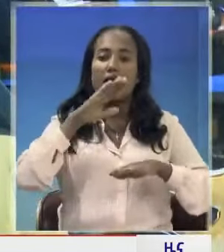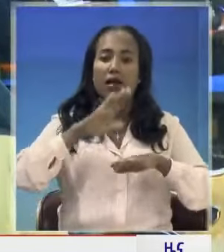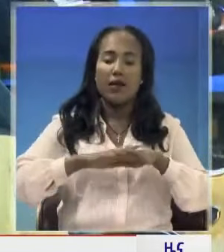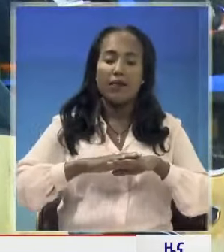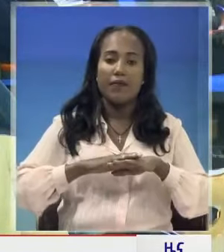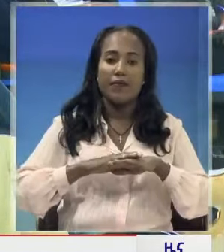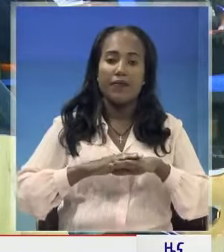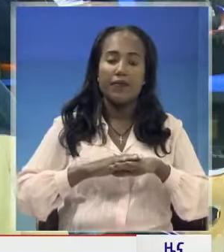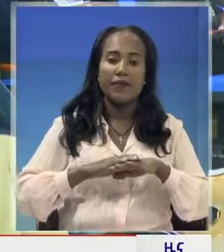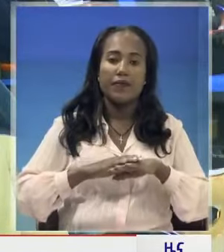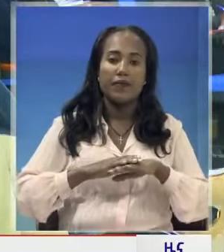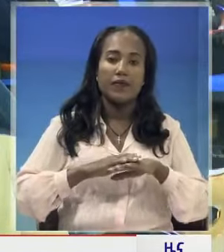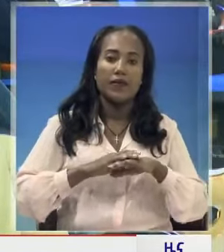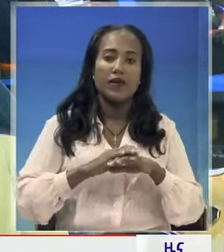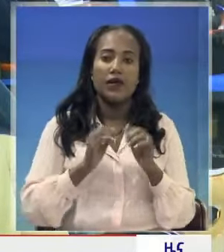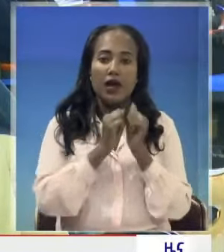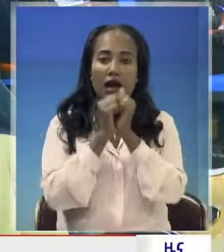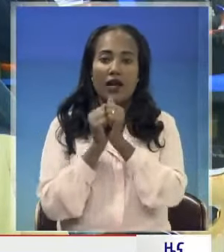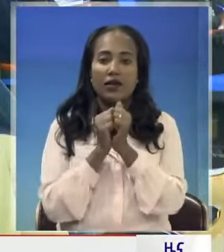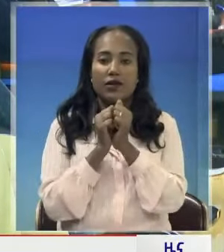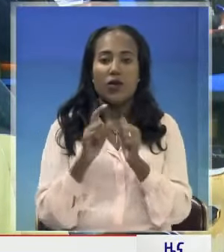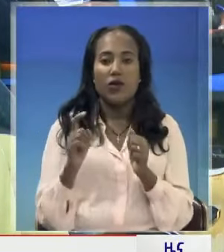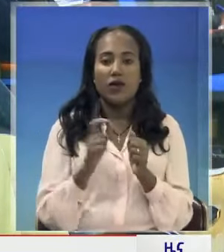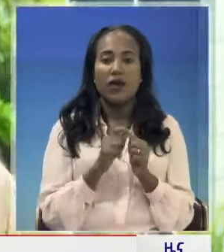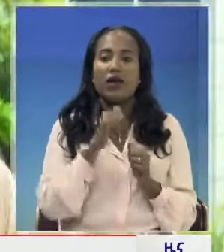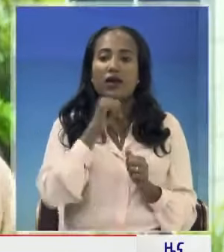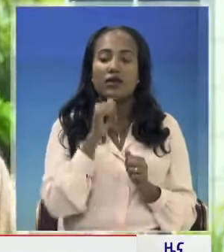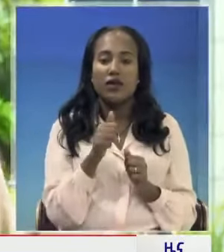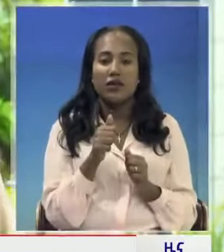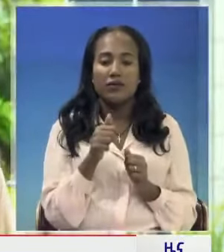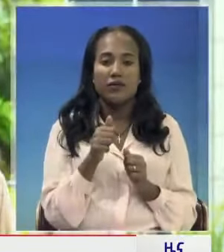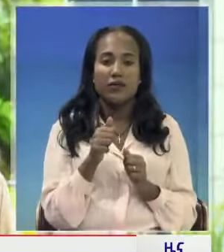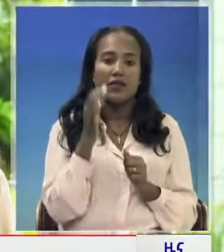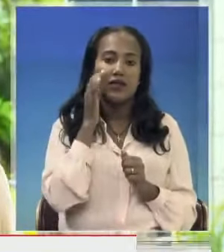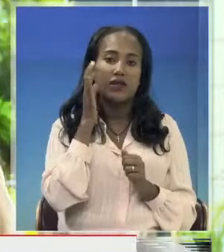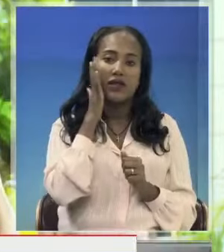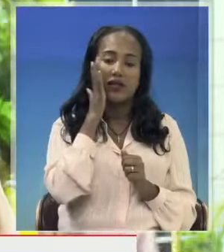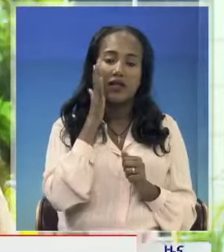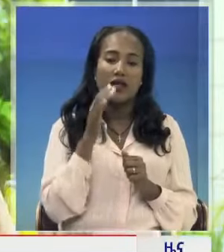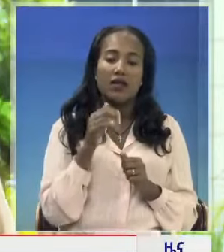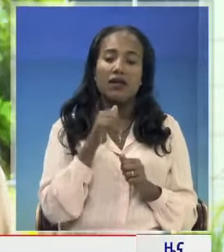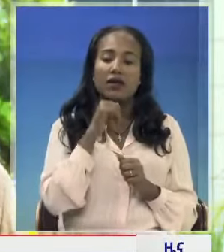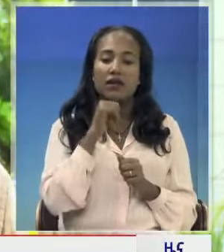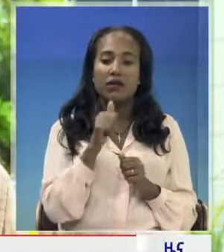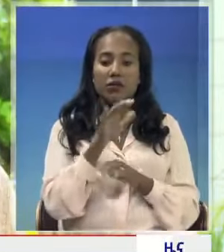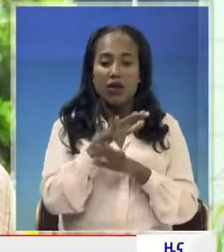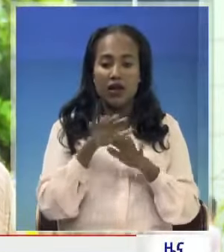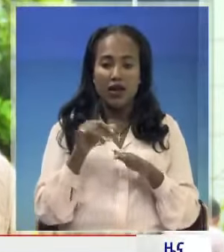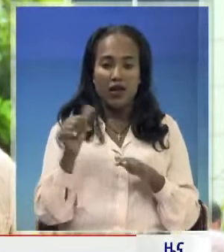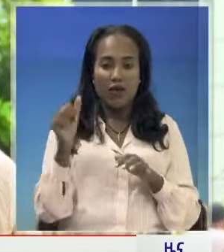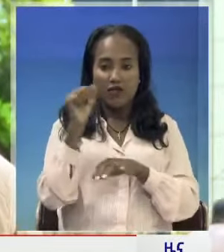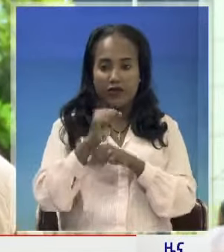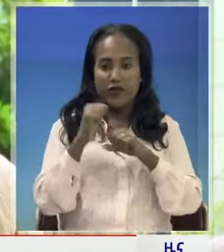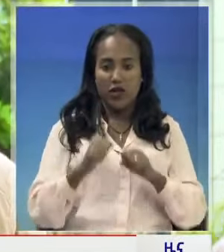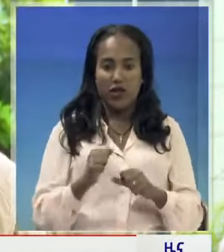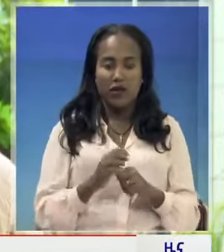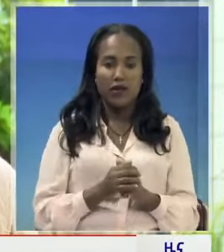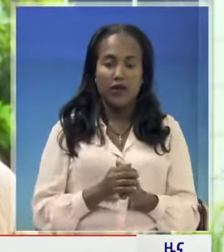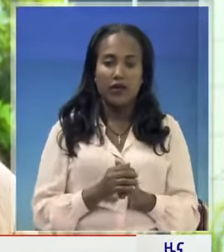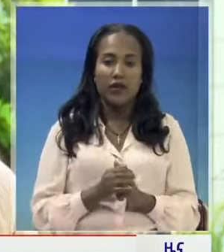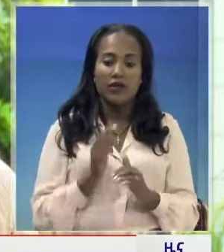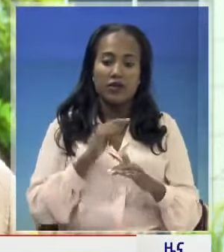ላይ በአማራነታችን ላይ አንድ ከሆነ አይደለም ትህንግን አይደለም ወራሪን ሌላውንም ማሸነፍ